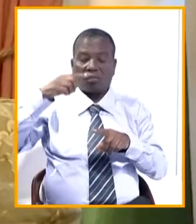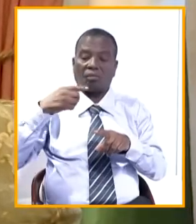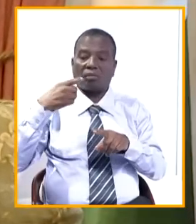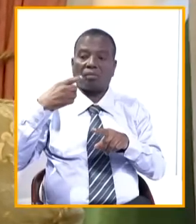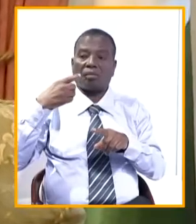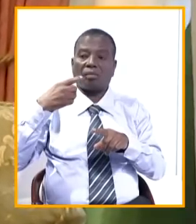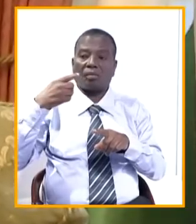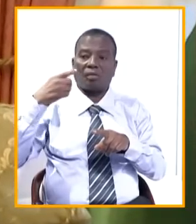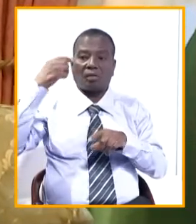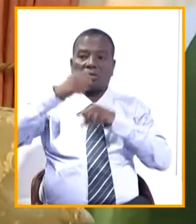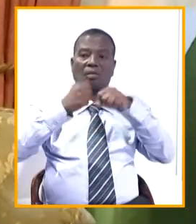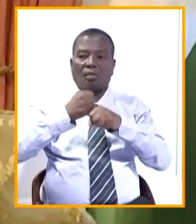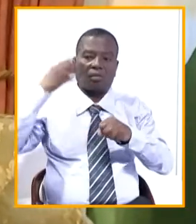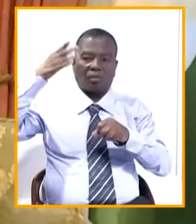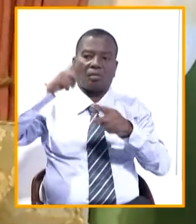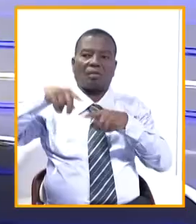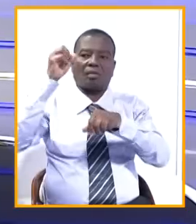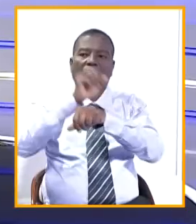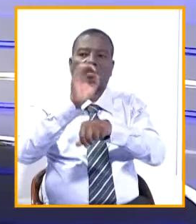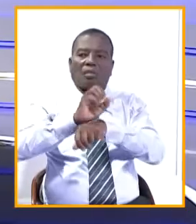internationale prévue l'année prochaine à Abidjan.